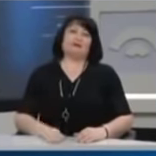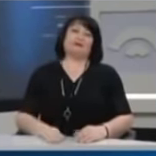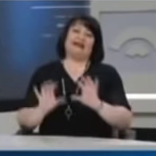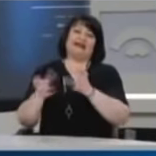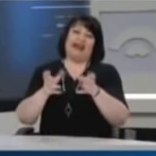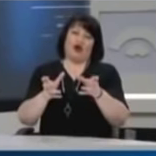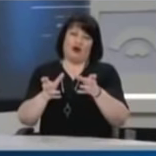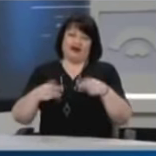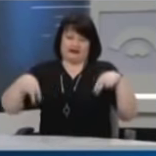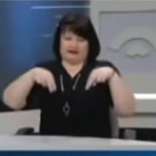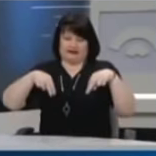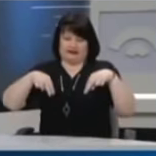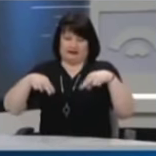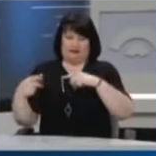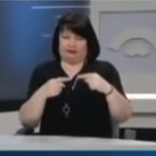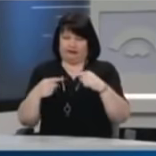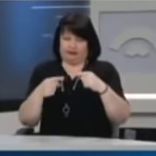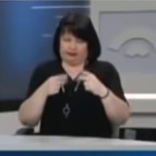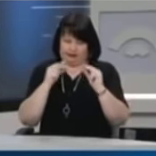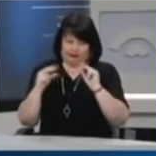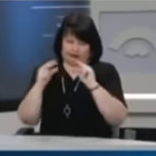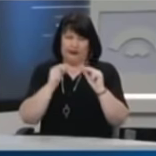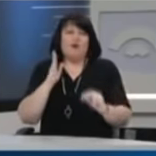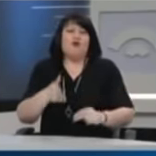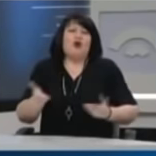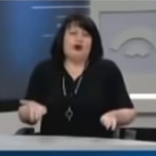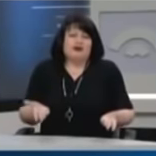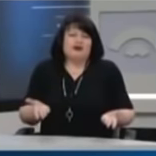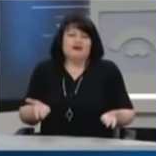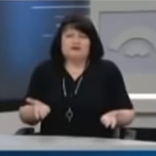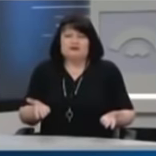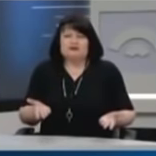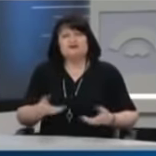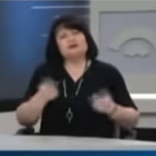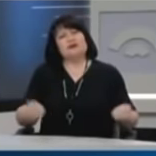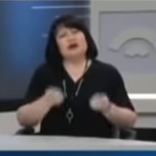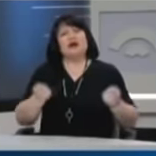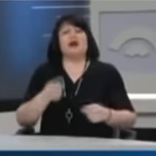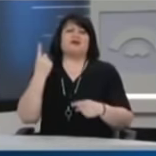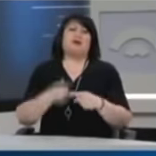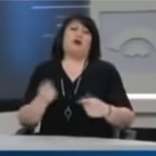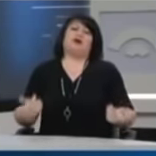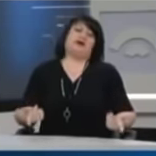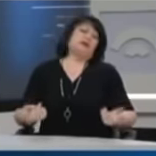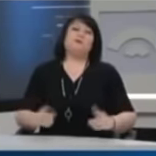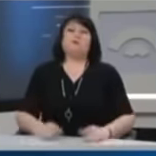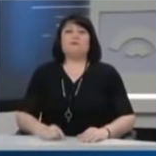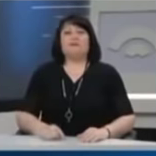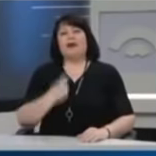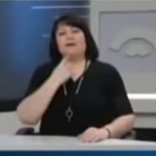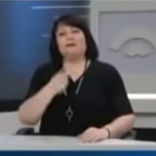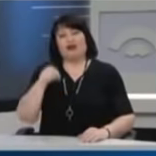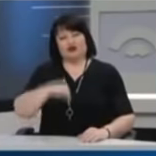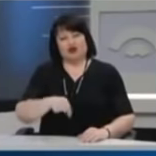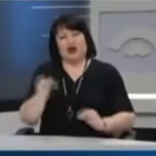Αν θέλετε τηλεοπτικό διάλογο, έχετε την δυνατότητα να κάνετε κάτι πάρα πολύ απλό.